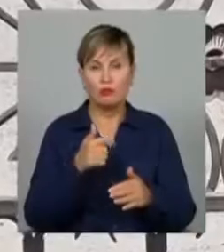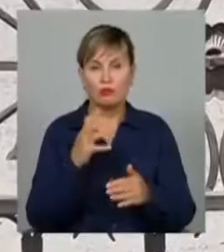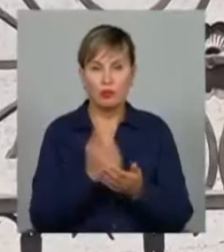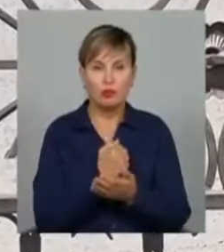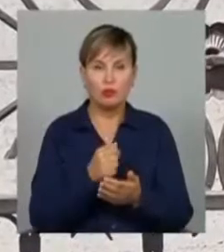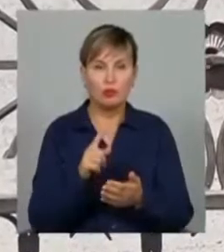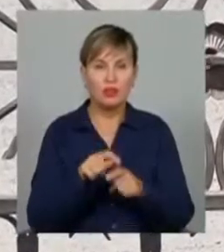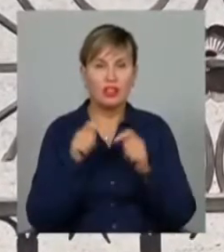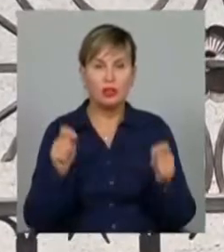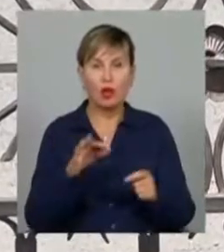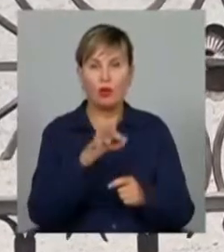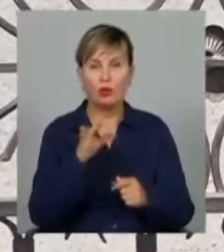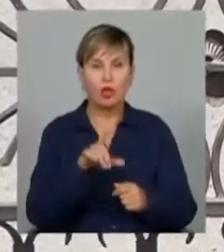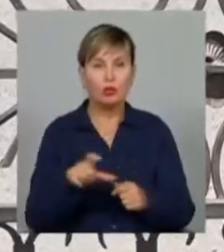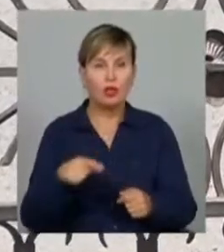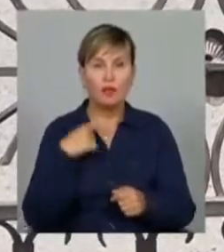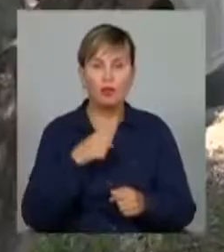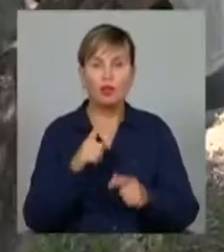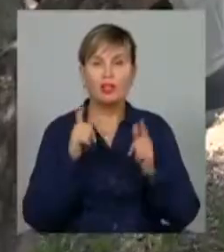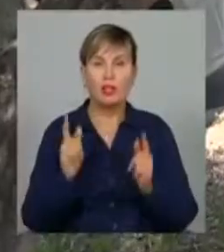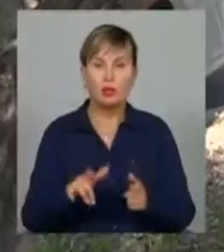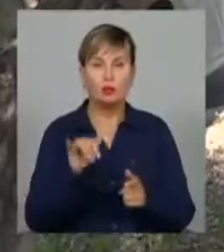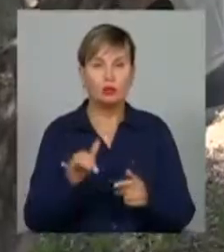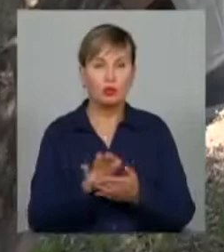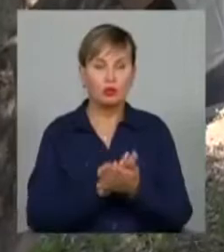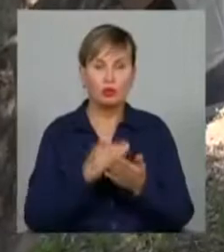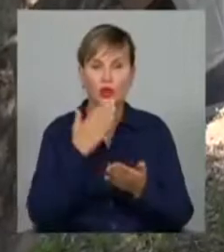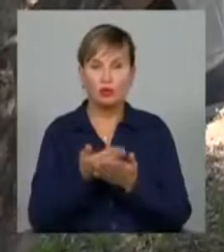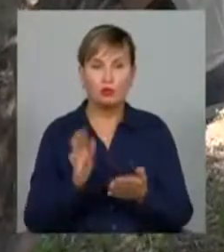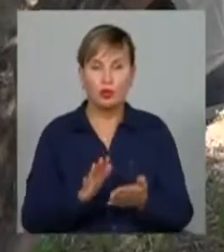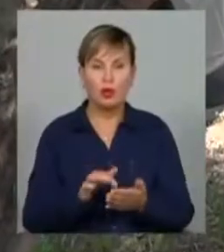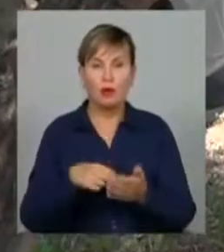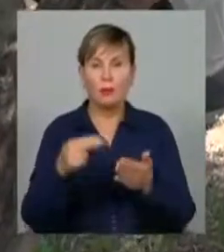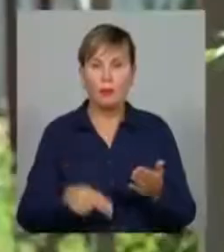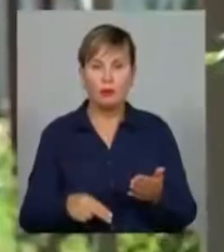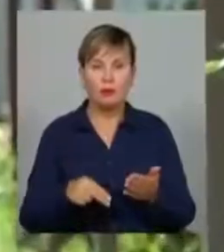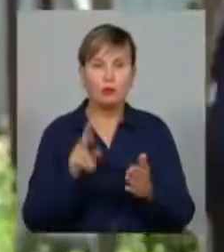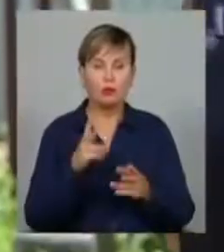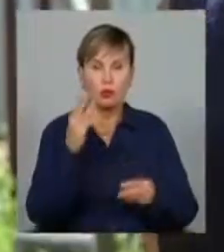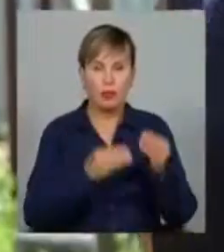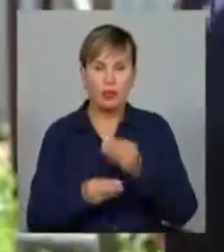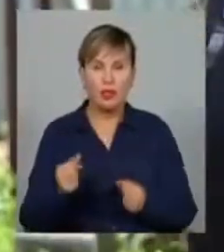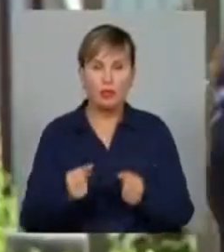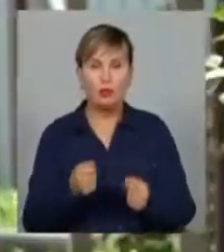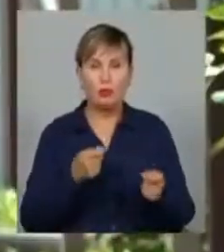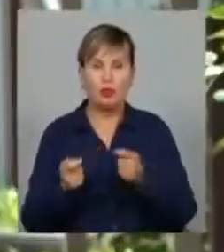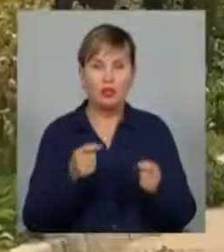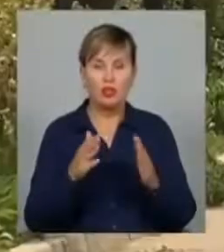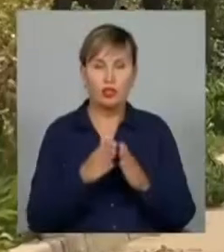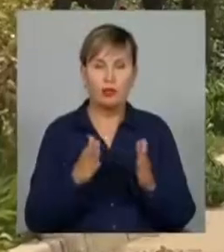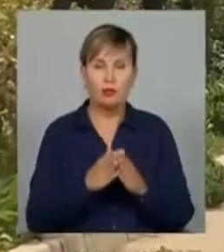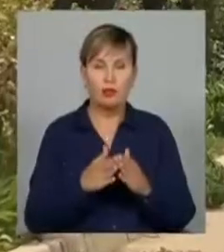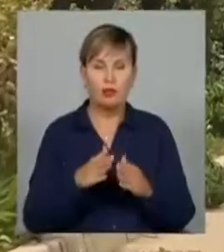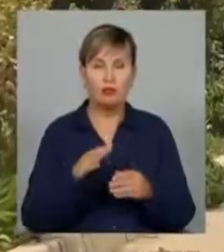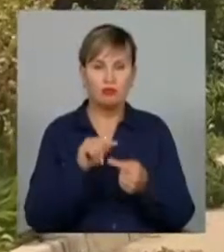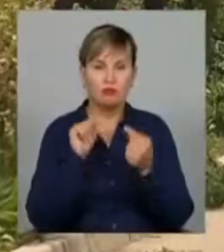было создано само ОСИ. Люди говорят, что согласие у них никто не спрашивал, а подписи якобы кто-то подделал. Управляющий домами